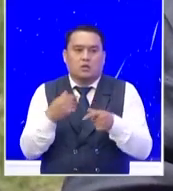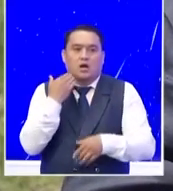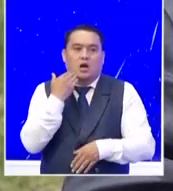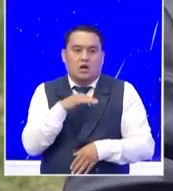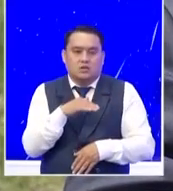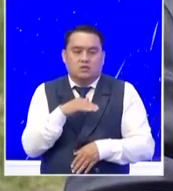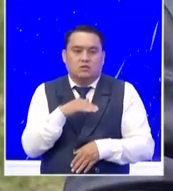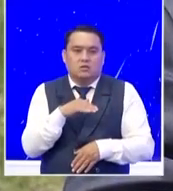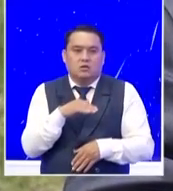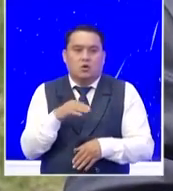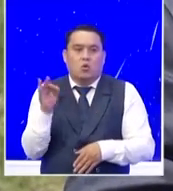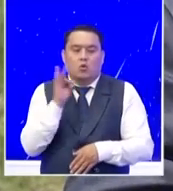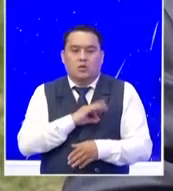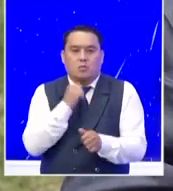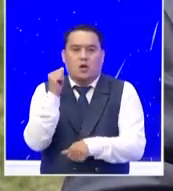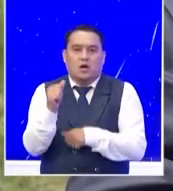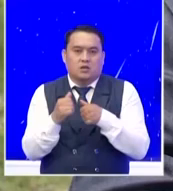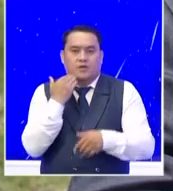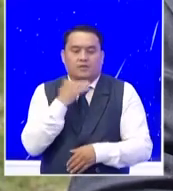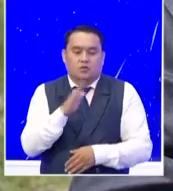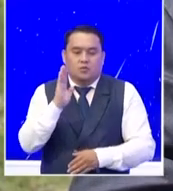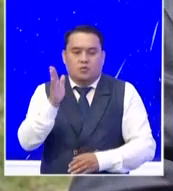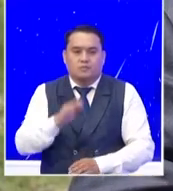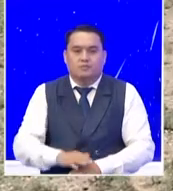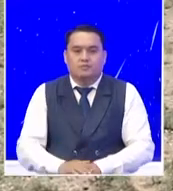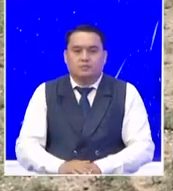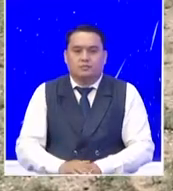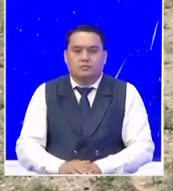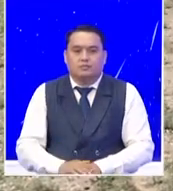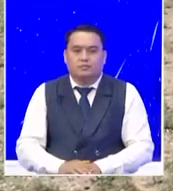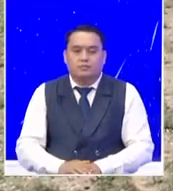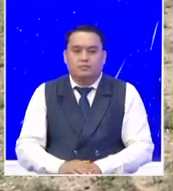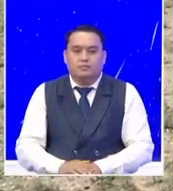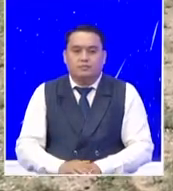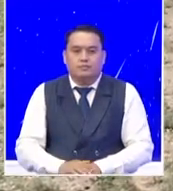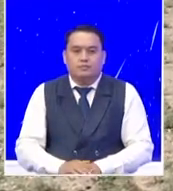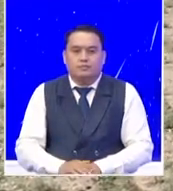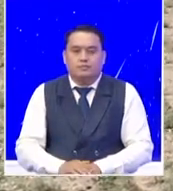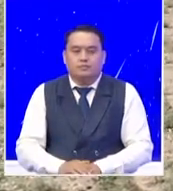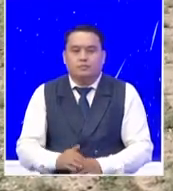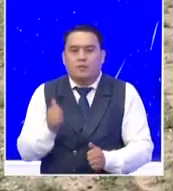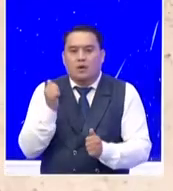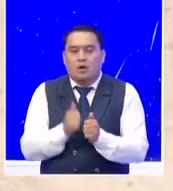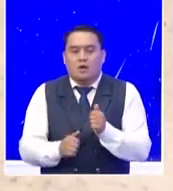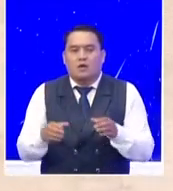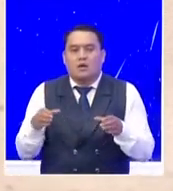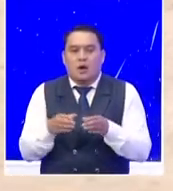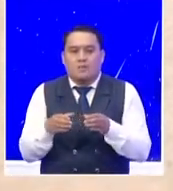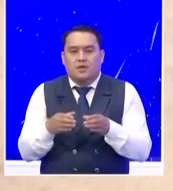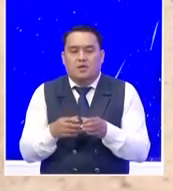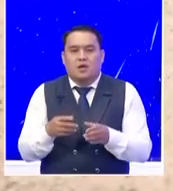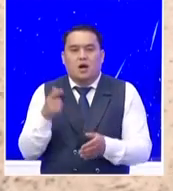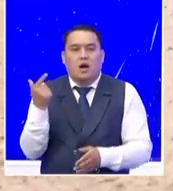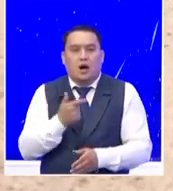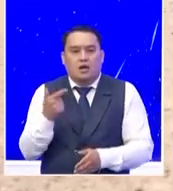да қолданған материалдарда өте бір қолай дұрыс болады деген ойдамын. Жалпы әр мердігер компания жол сапасына 2 жылға дейінгі кепілдік беру